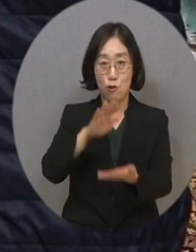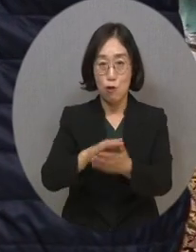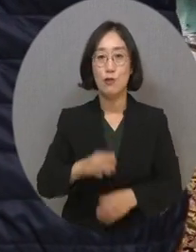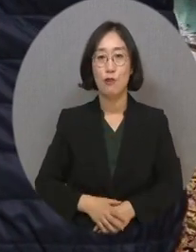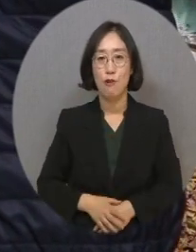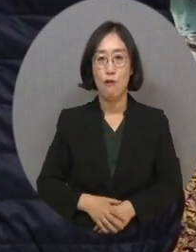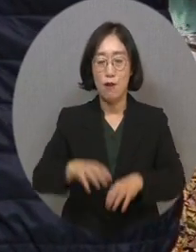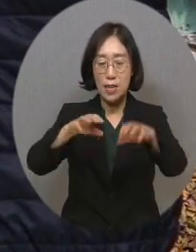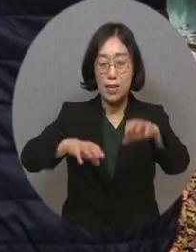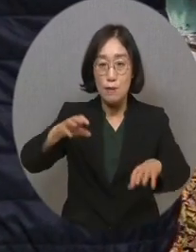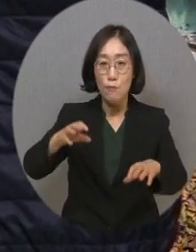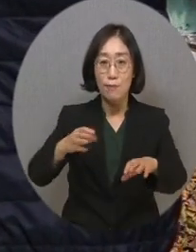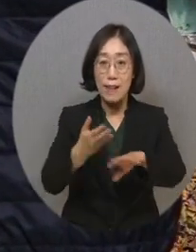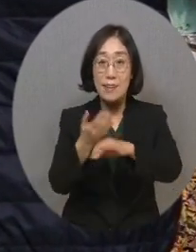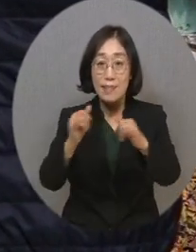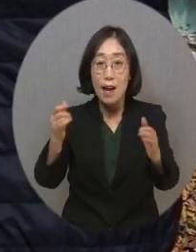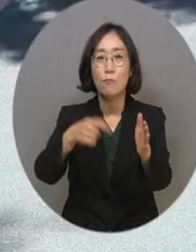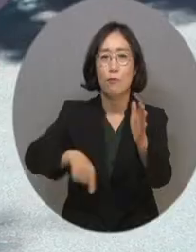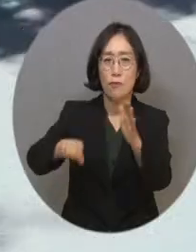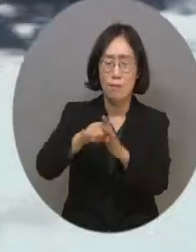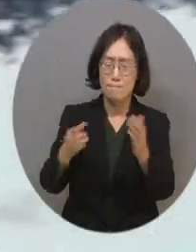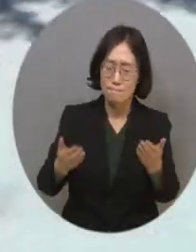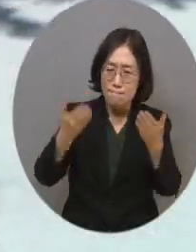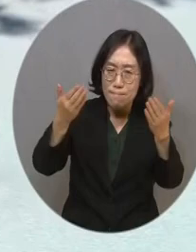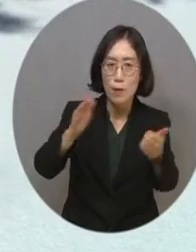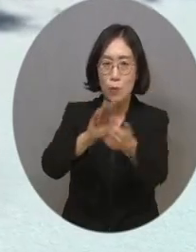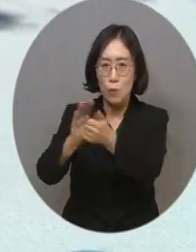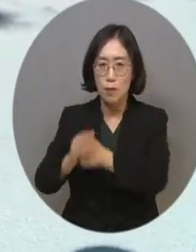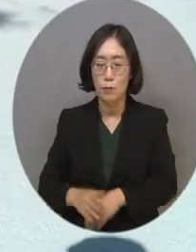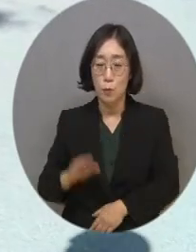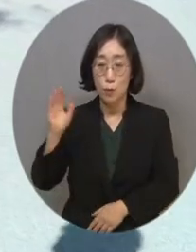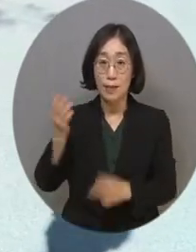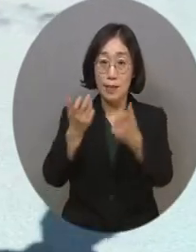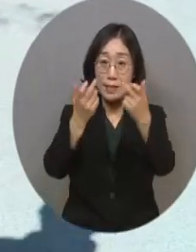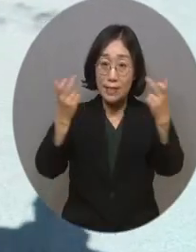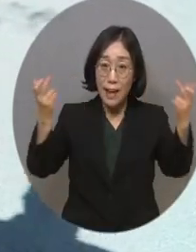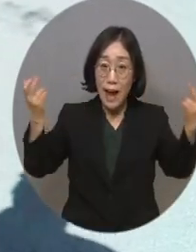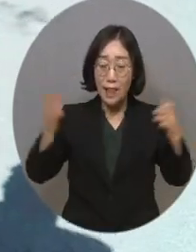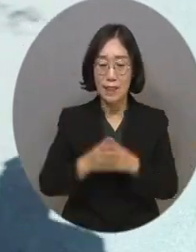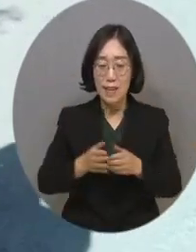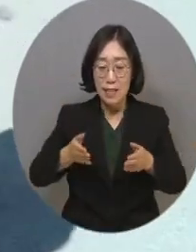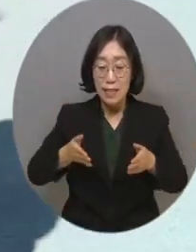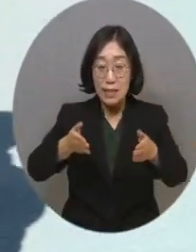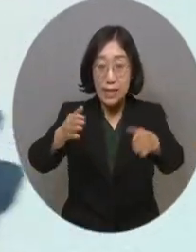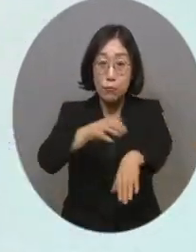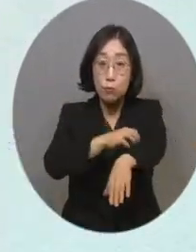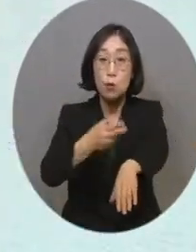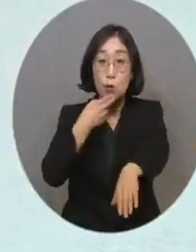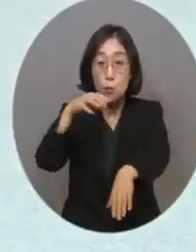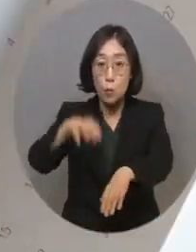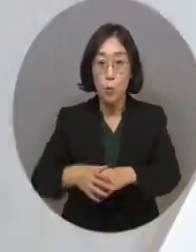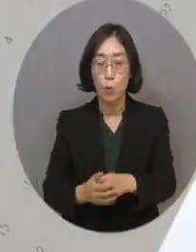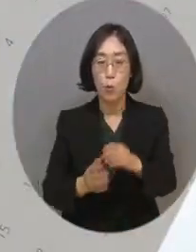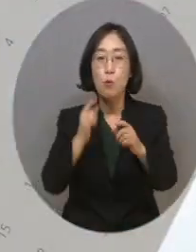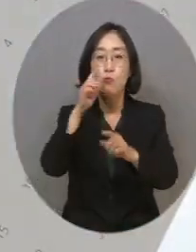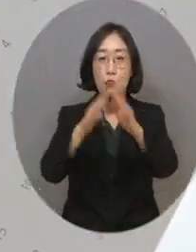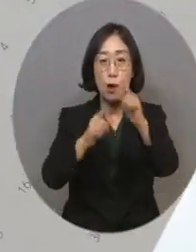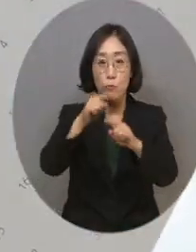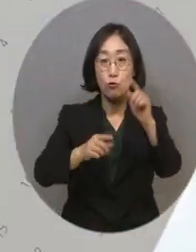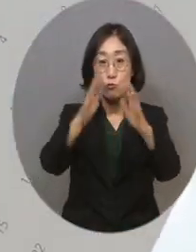위해 아끼지 않는 정태환 작가는 최근 봉화산 무장애 등산로와 수원지 숲을 배경으로